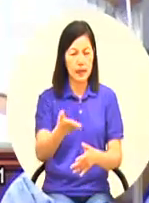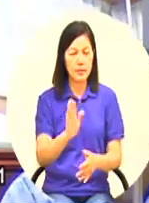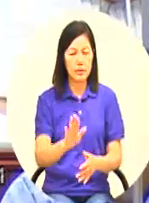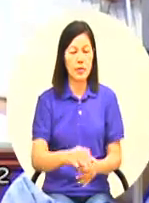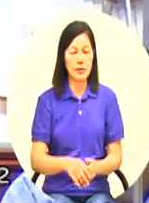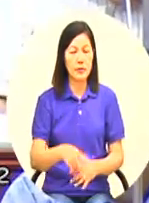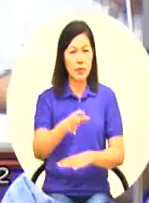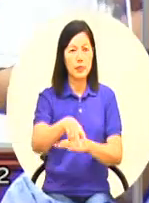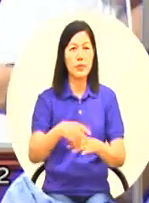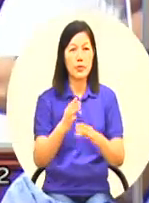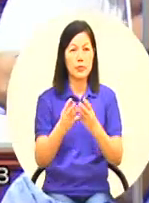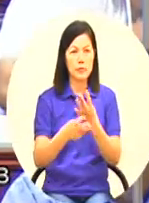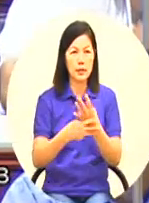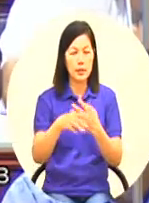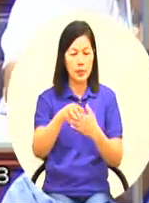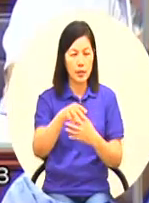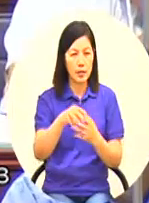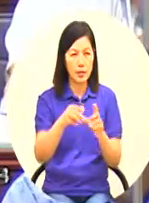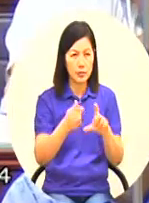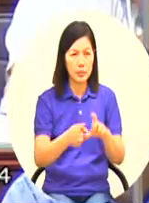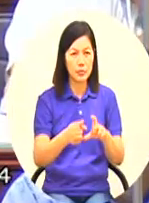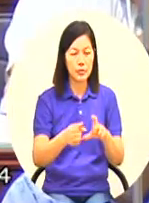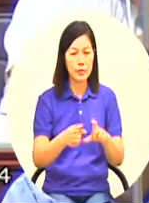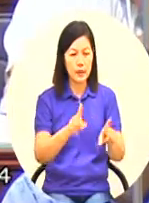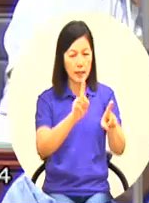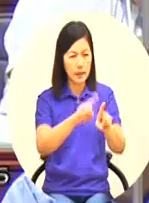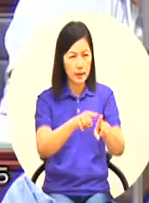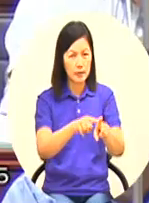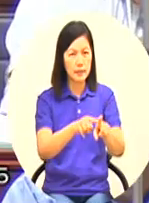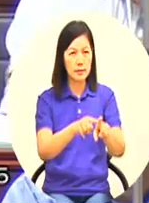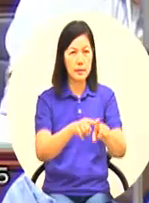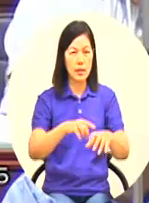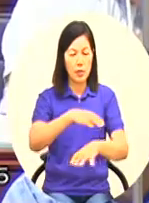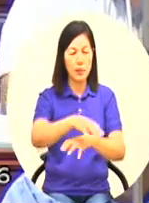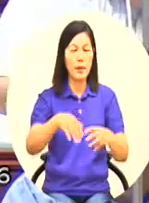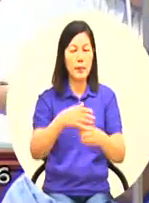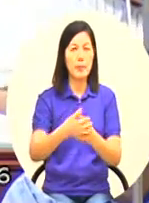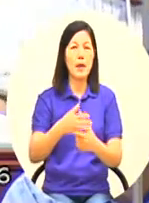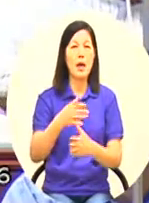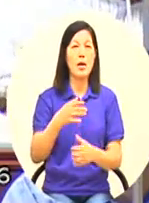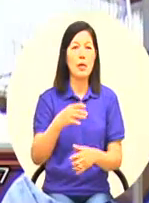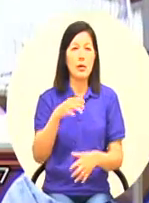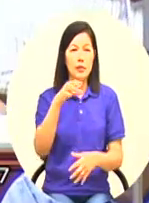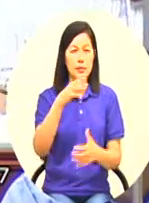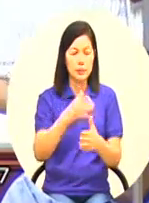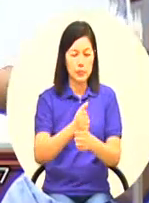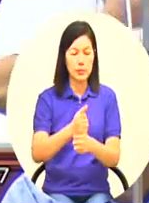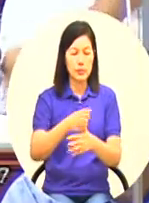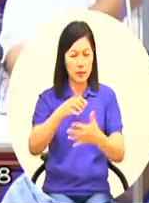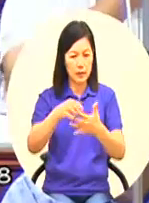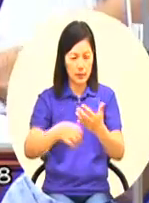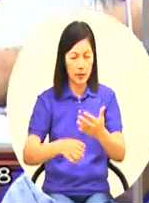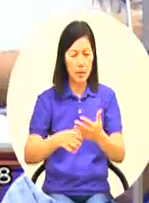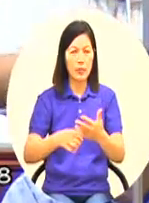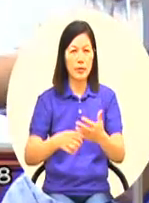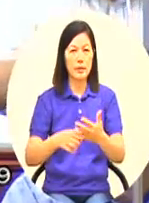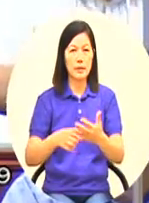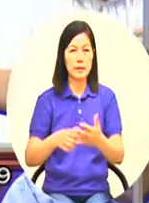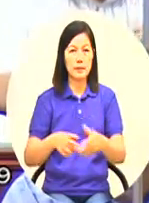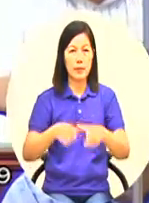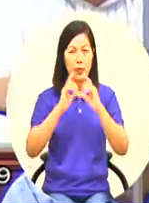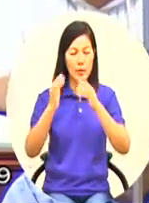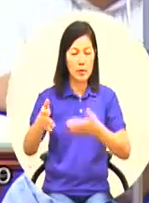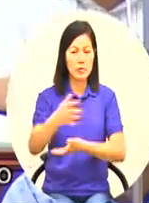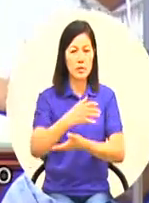农业区的，它只要根据环保署的法令，环保署另外有一个法规，就是《应回收管理办法》，